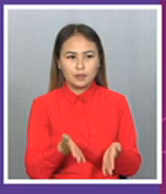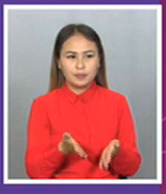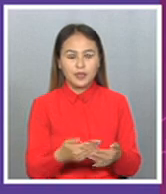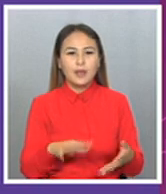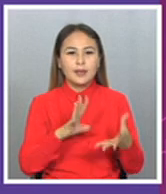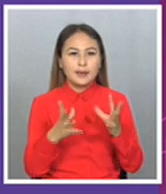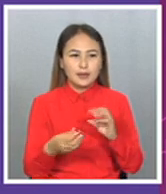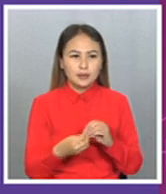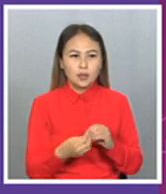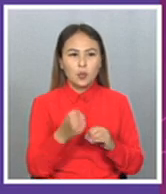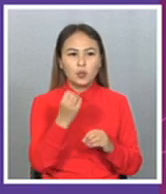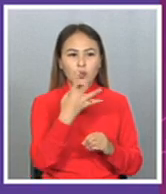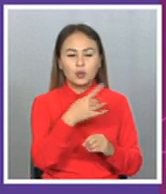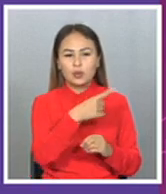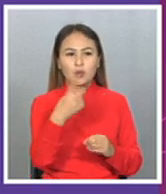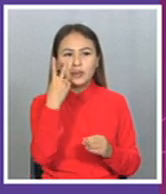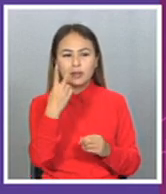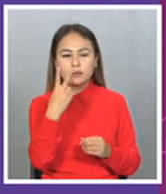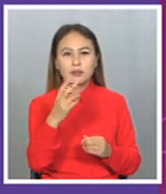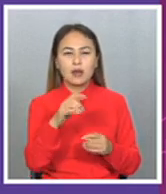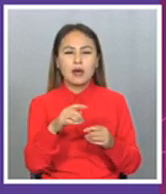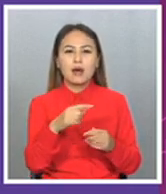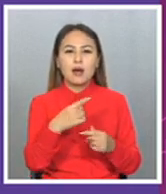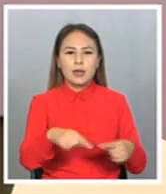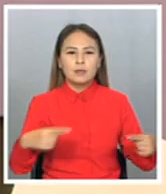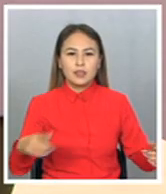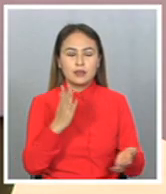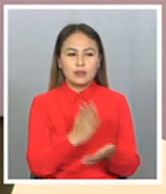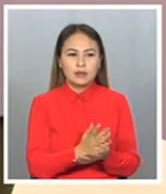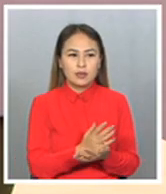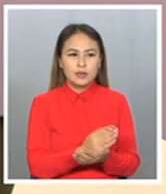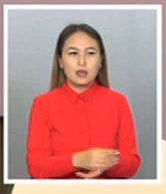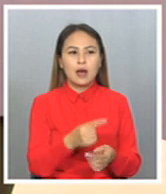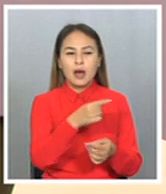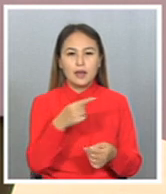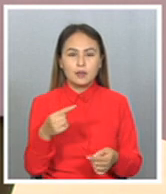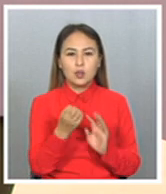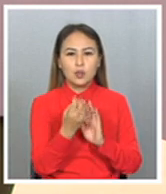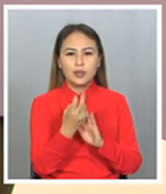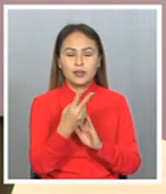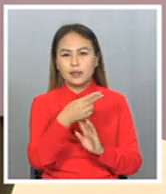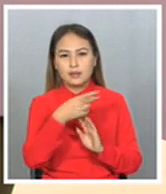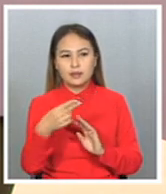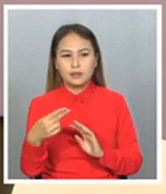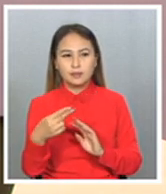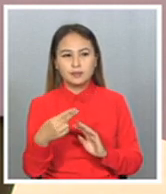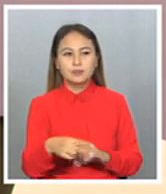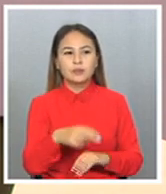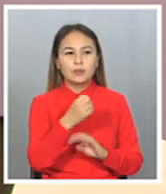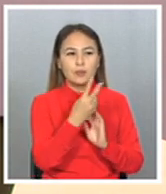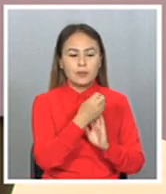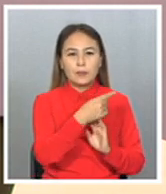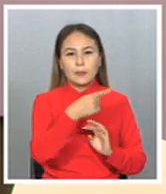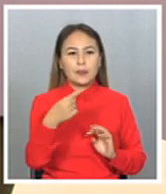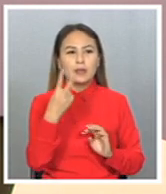Яғни, 14 пен 2-нің айырмасын анықтаймыз. Айырмасы 12-ге тең. 12-ні